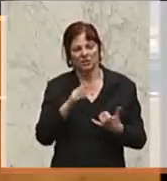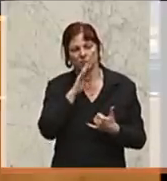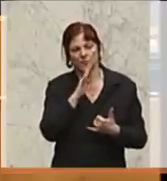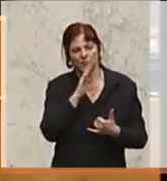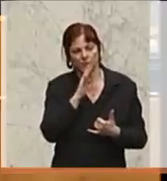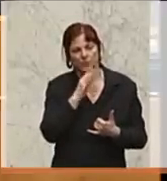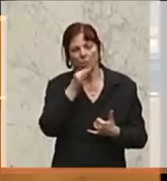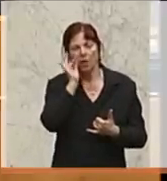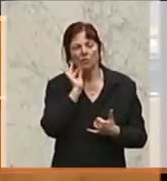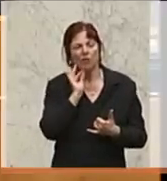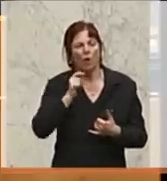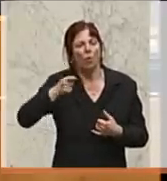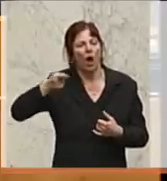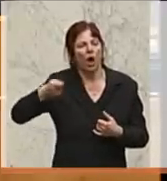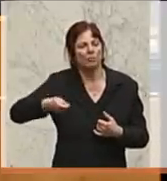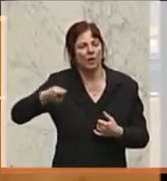Abgeordnete